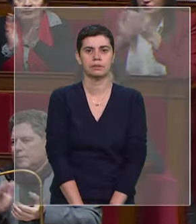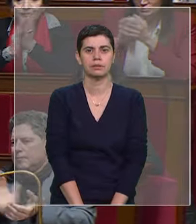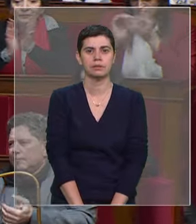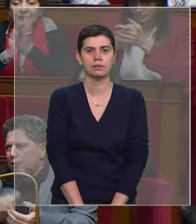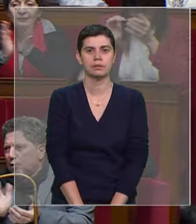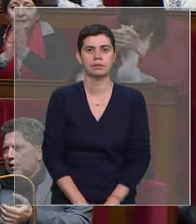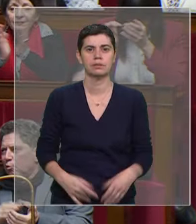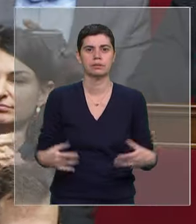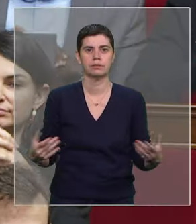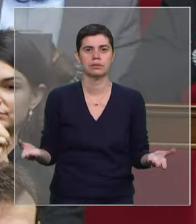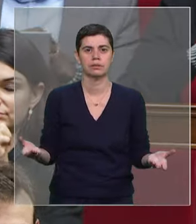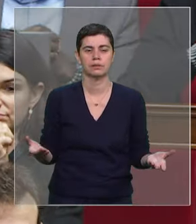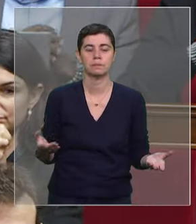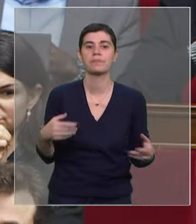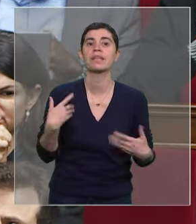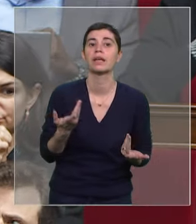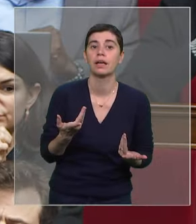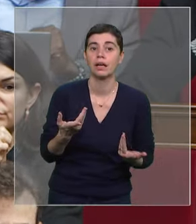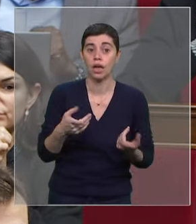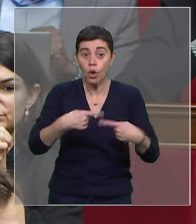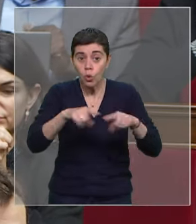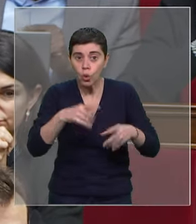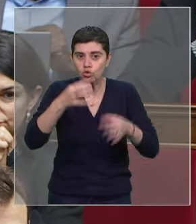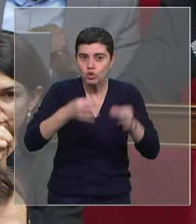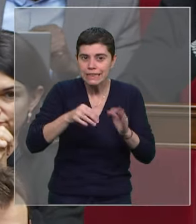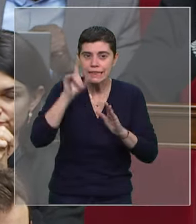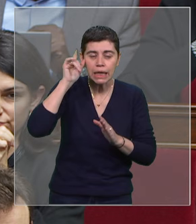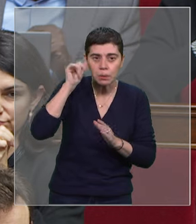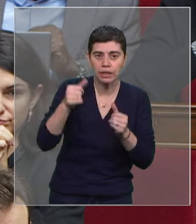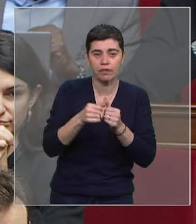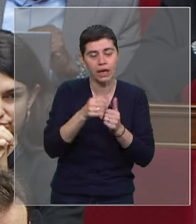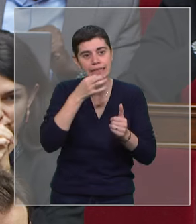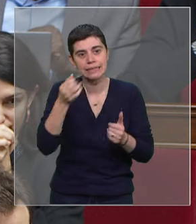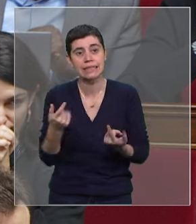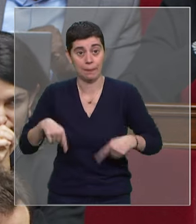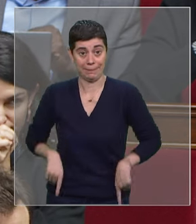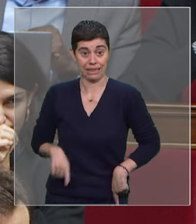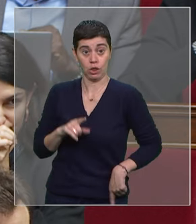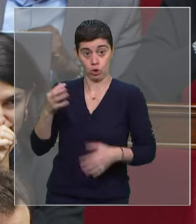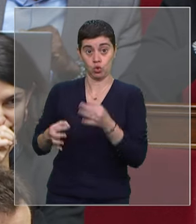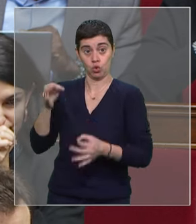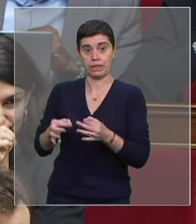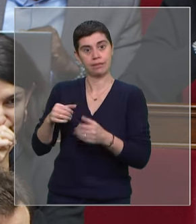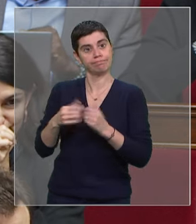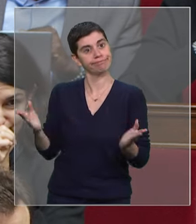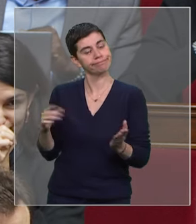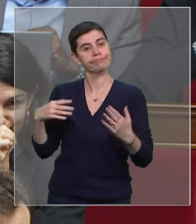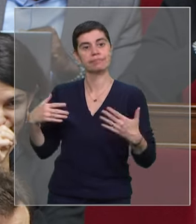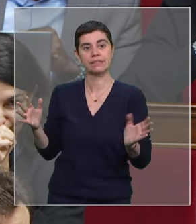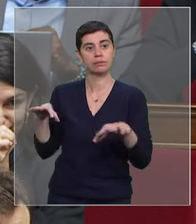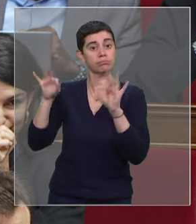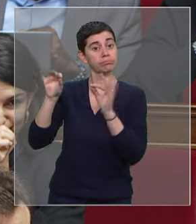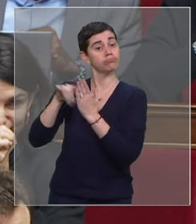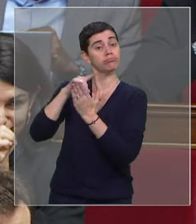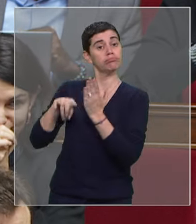Madame la Présidente, la Cour de justice de la République a prononcé la relaxe d'Éric Dupond-Moretti, garde des Sceaux, ministre de la Justice.